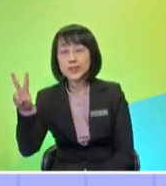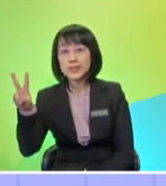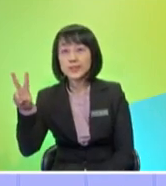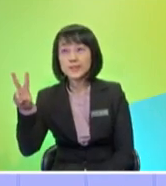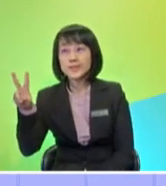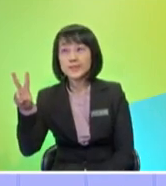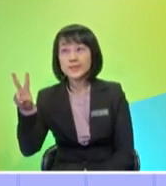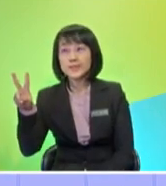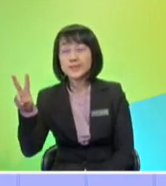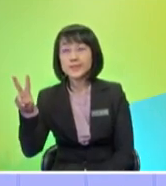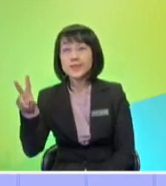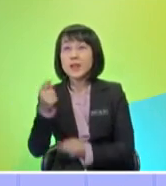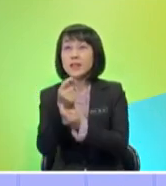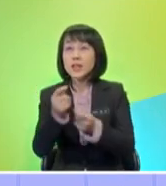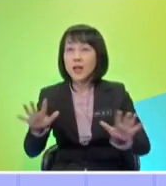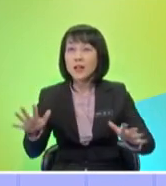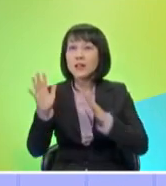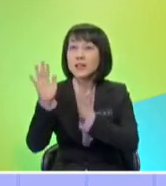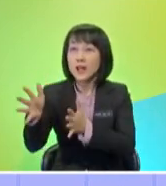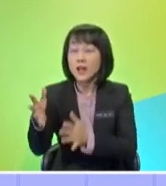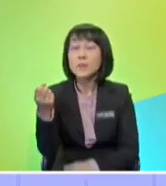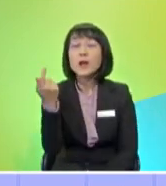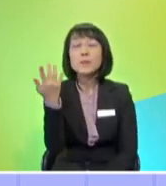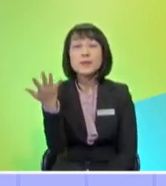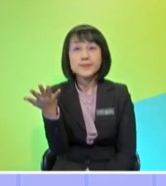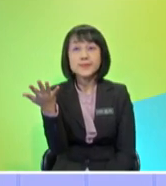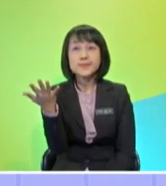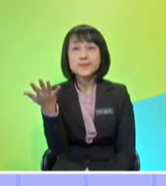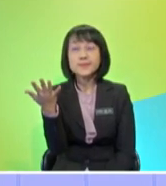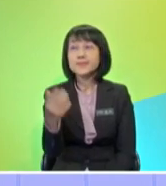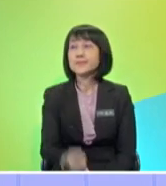okey. Ah, cikgu dah keluarkan 2 biji bola dari situ, kita ada